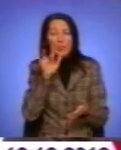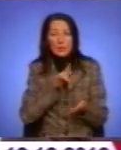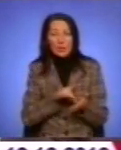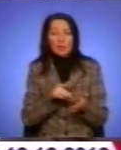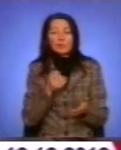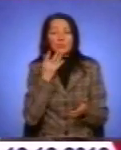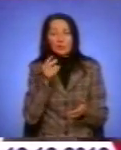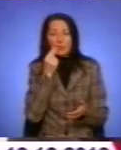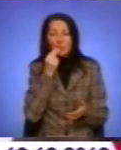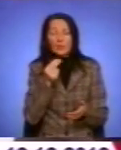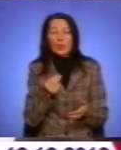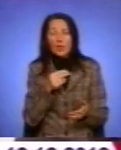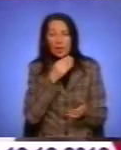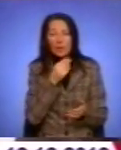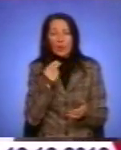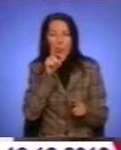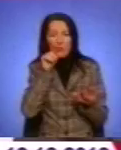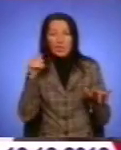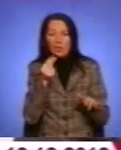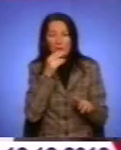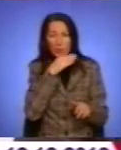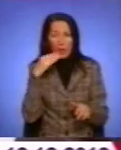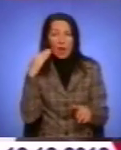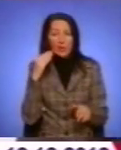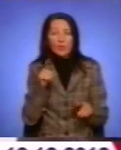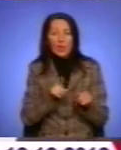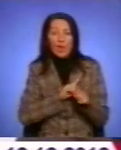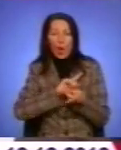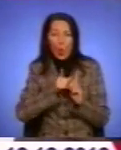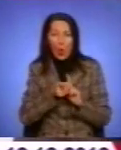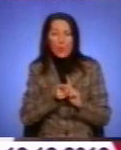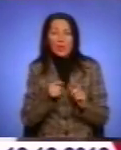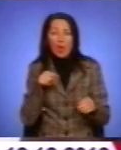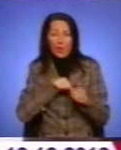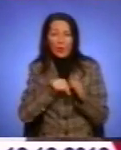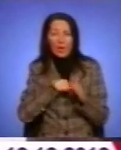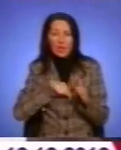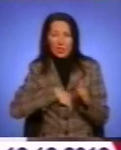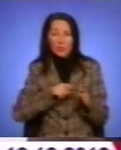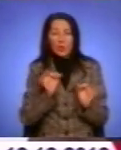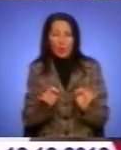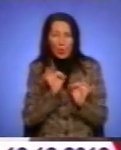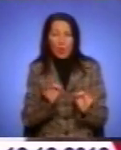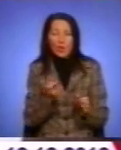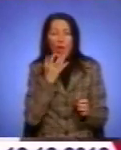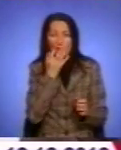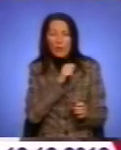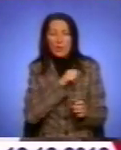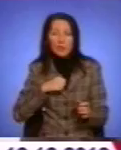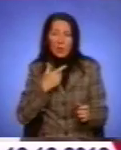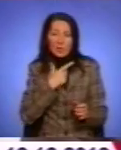корму, в неї теплообмірове в організмі відбувається нормально, і вона зігріває сама себе, її пух гріє, і